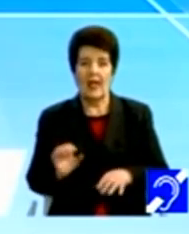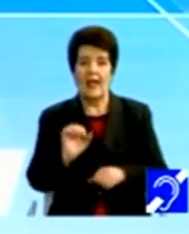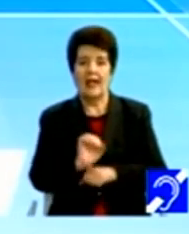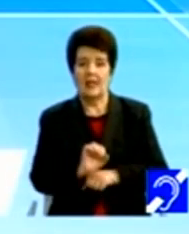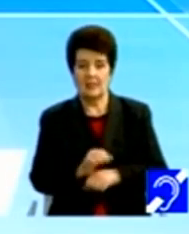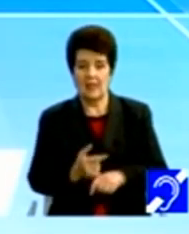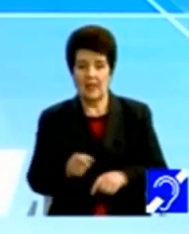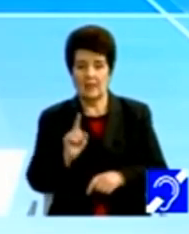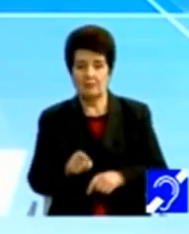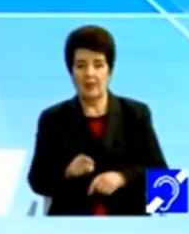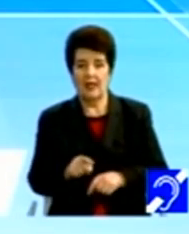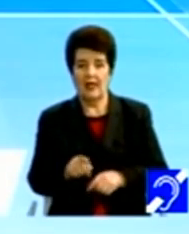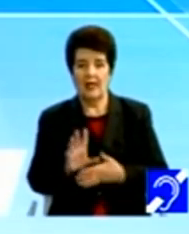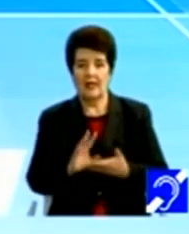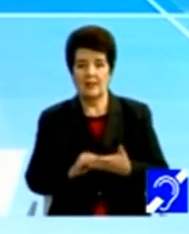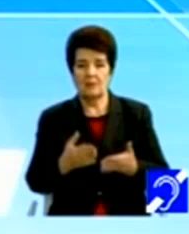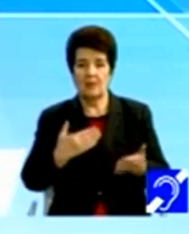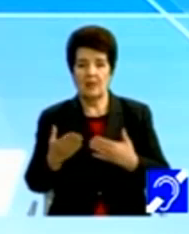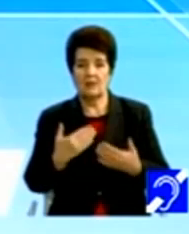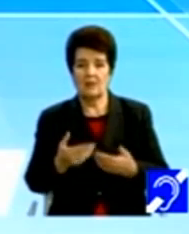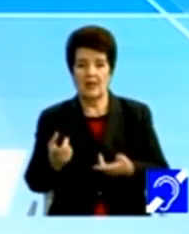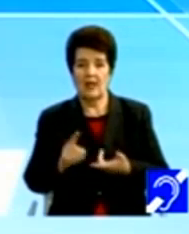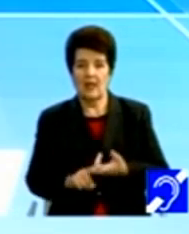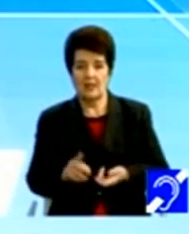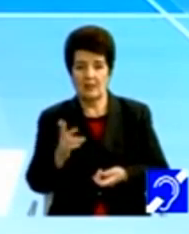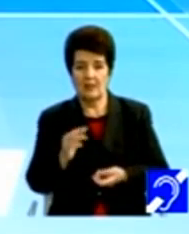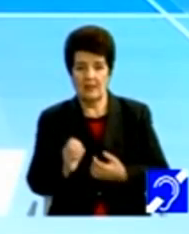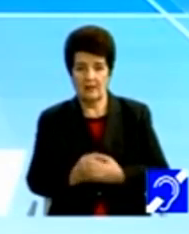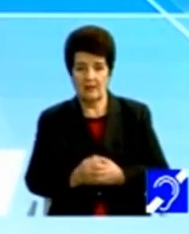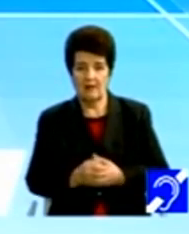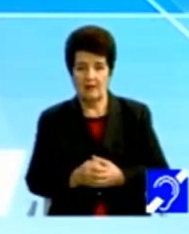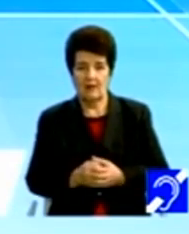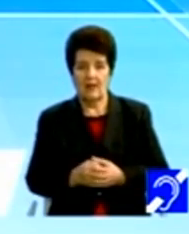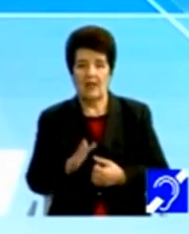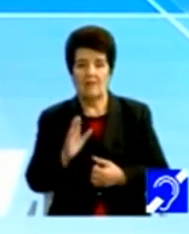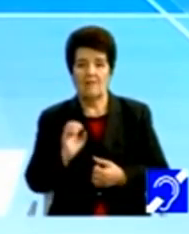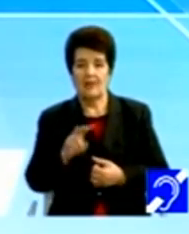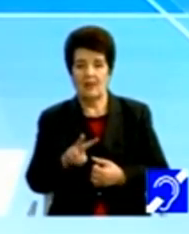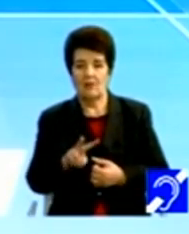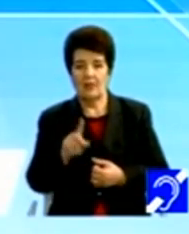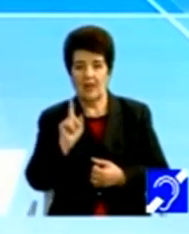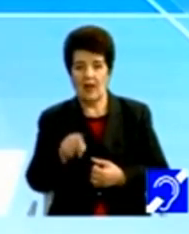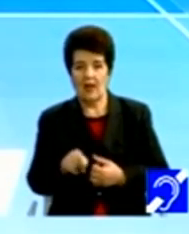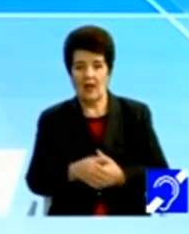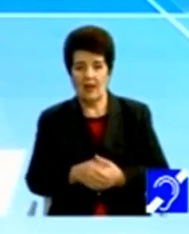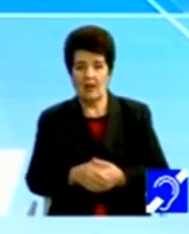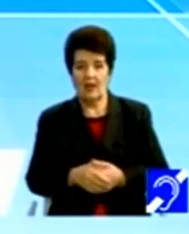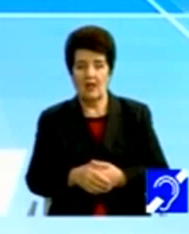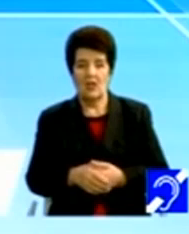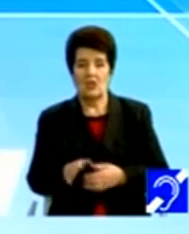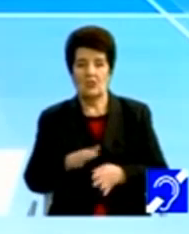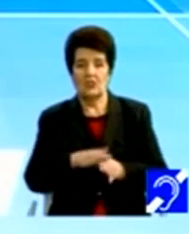Spre exemplu, chiar atitudinile tranșante legate de felul în care